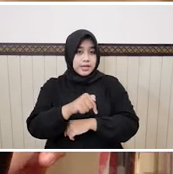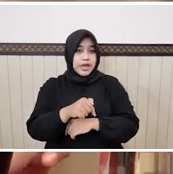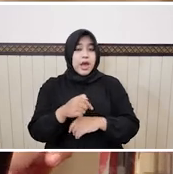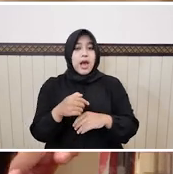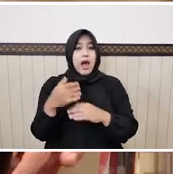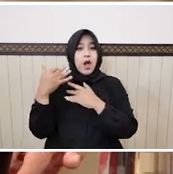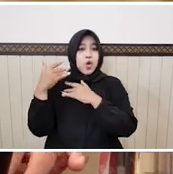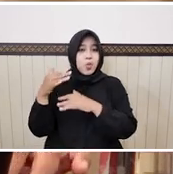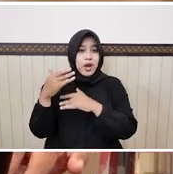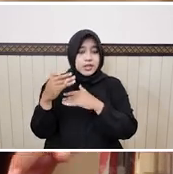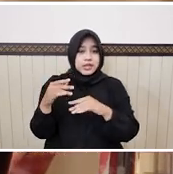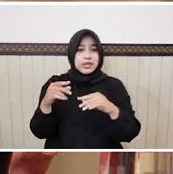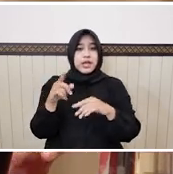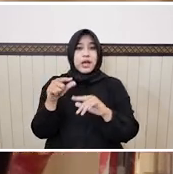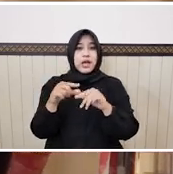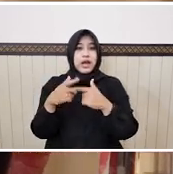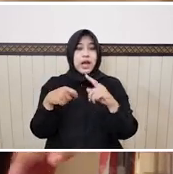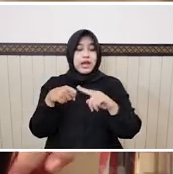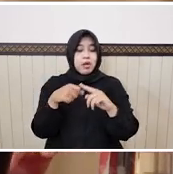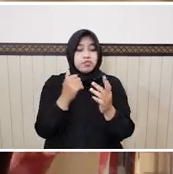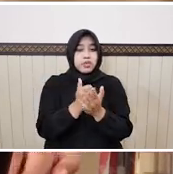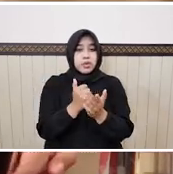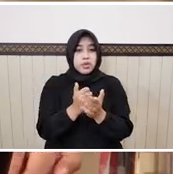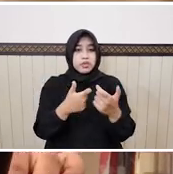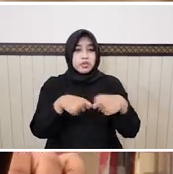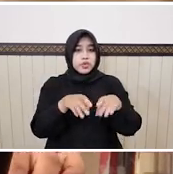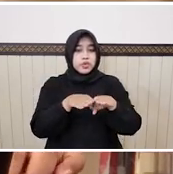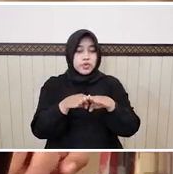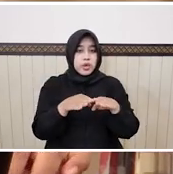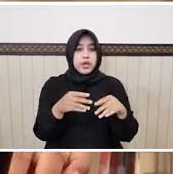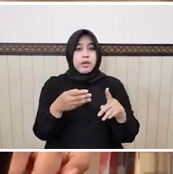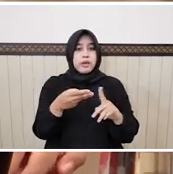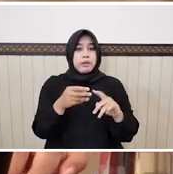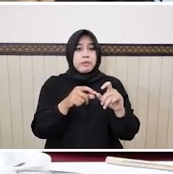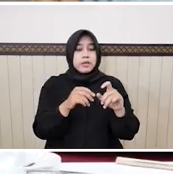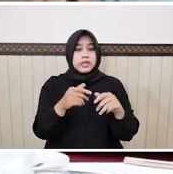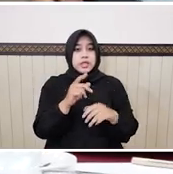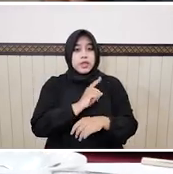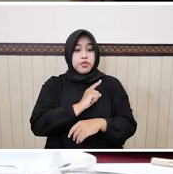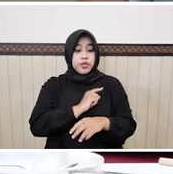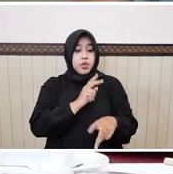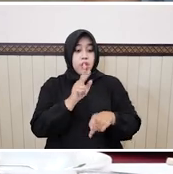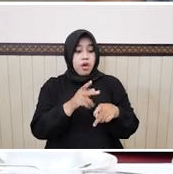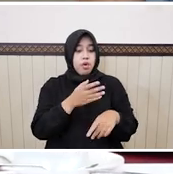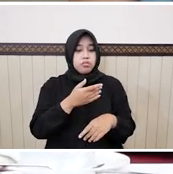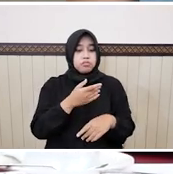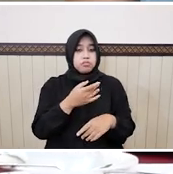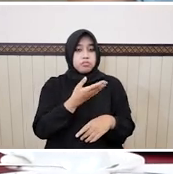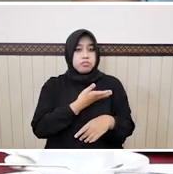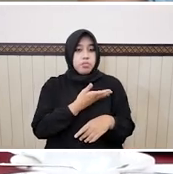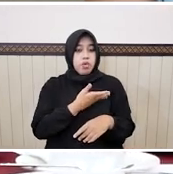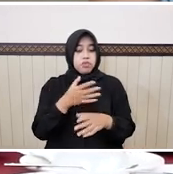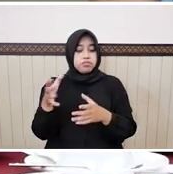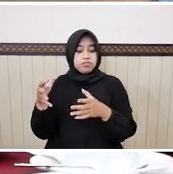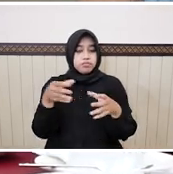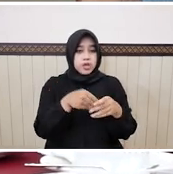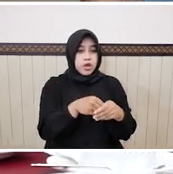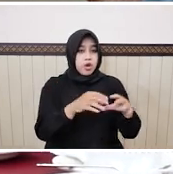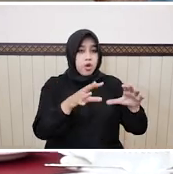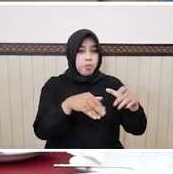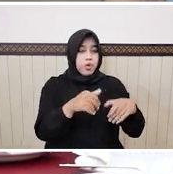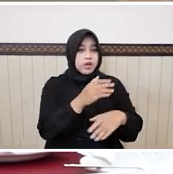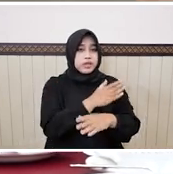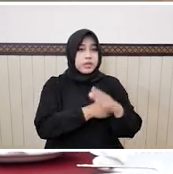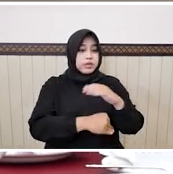akomodasi yang layak itu disesuaikan dengan bis individunya jadi kalau kita tarik ke dunia disabilitas